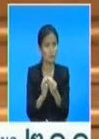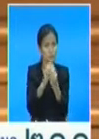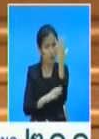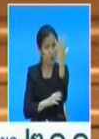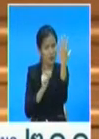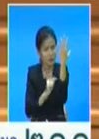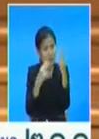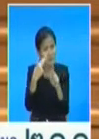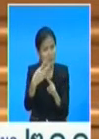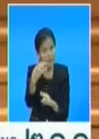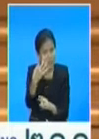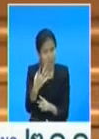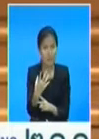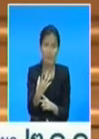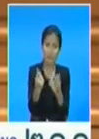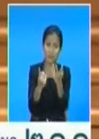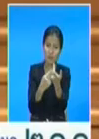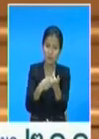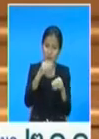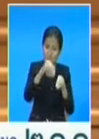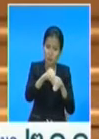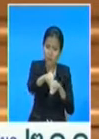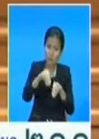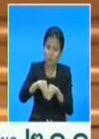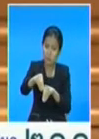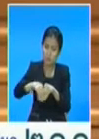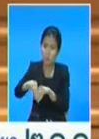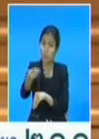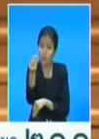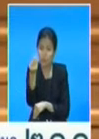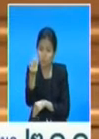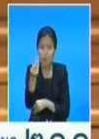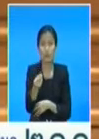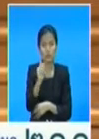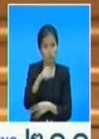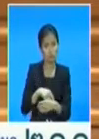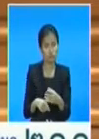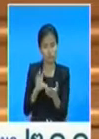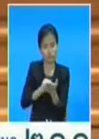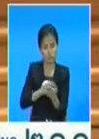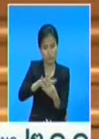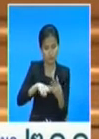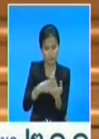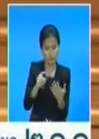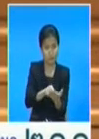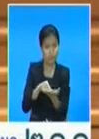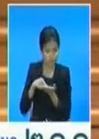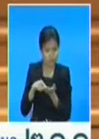นที่จะปลูกอย่างชัดเจนนะครับส่วนพื้นที่ที่เป็นของเอก